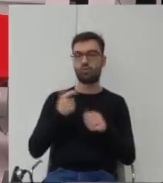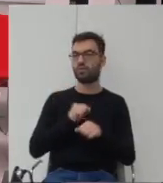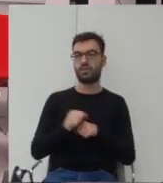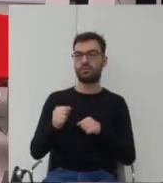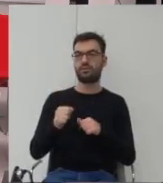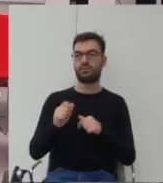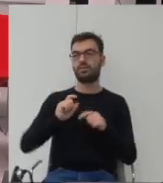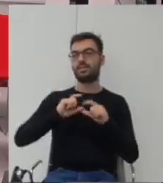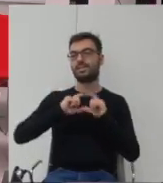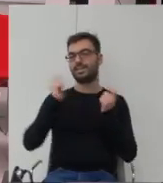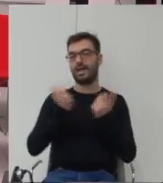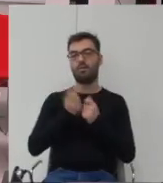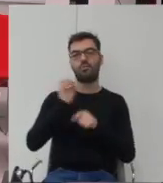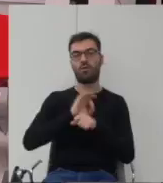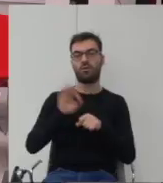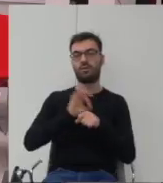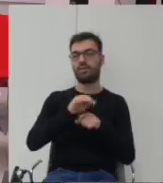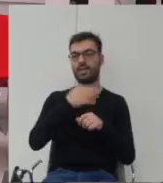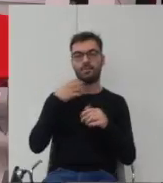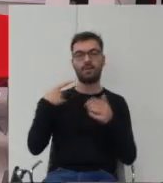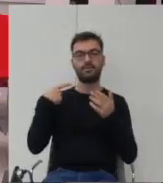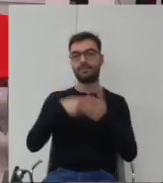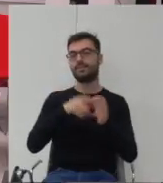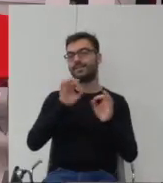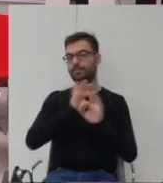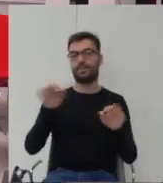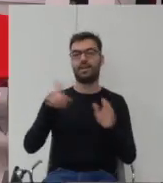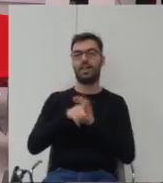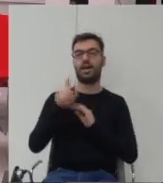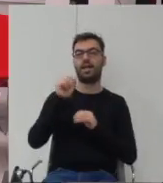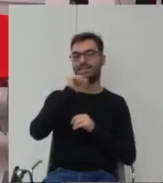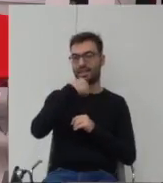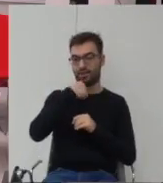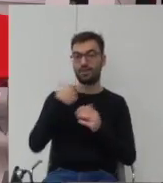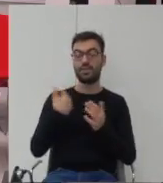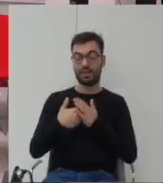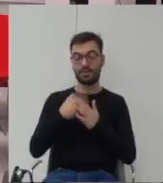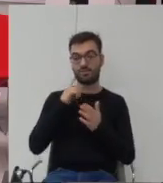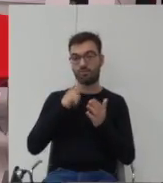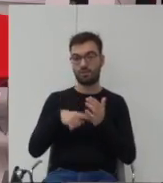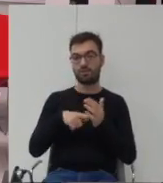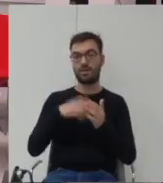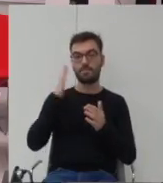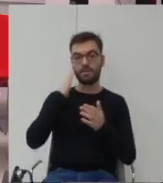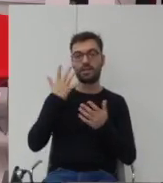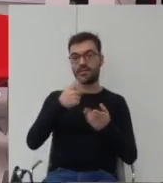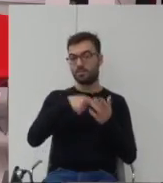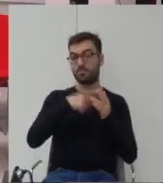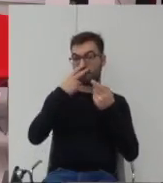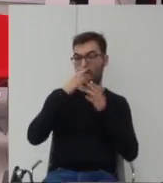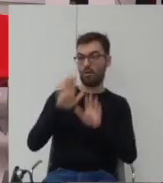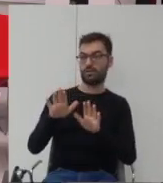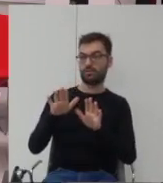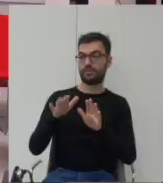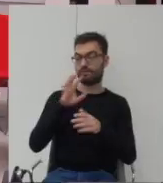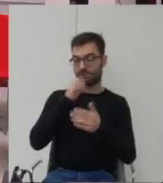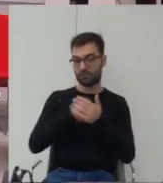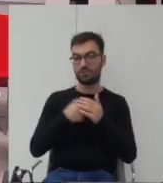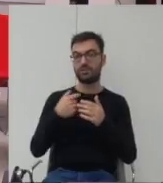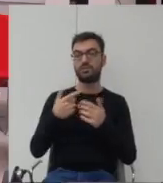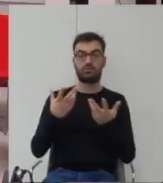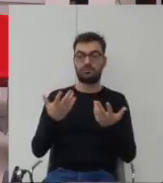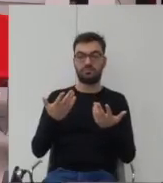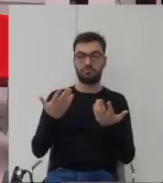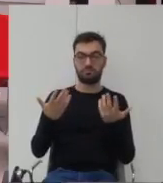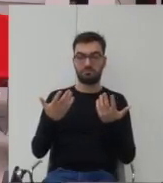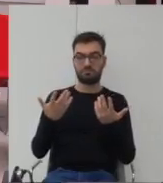jako całość projektu nic adresowanego specjalnie dla seniorów. I właśnie dlatego tym mieszkaniem chcemy pokazać, że de